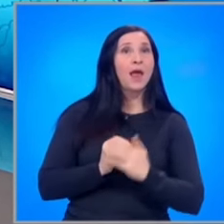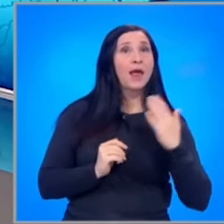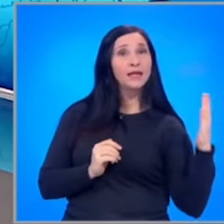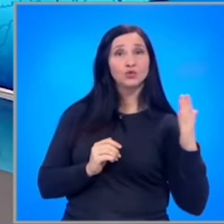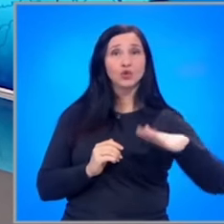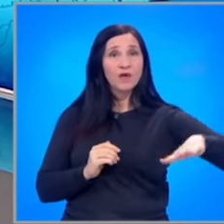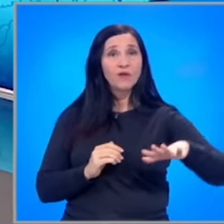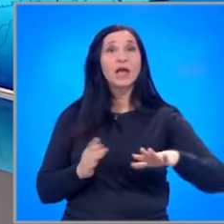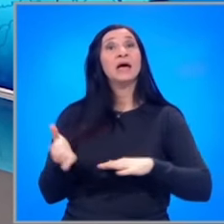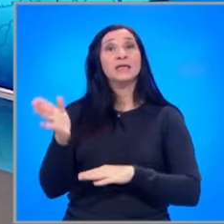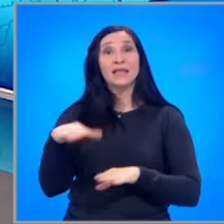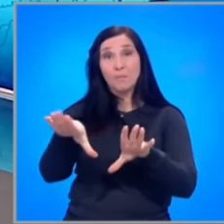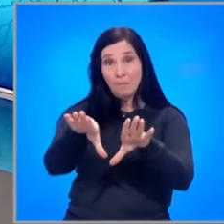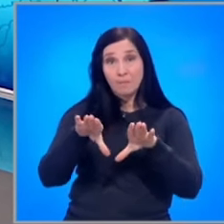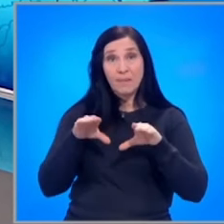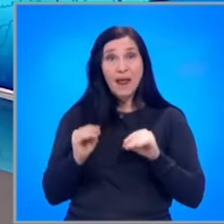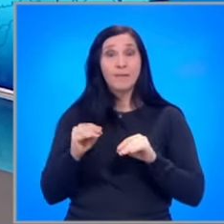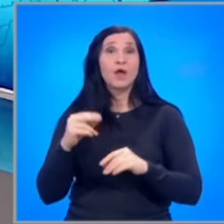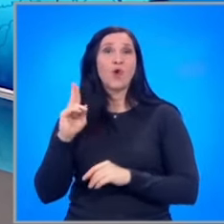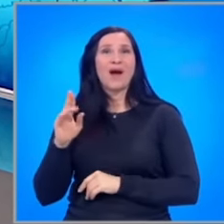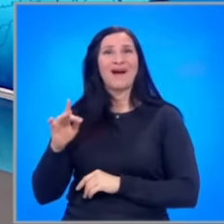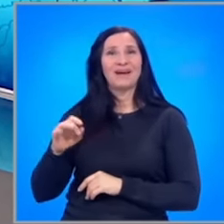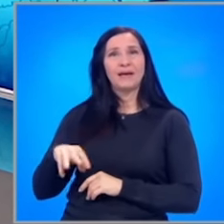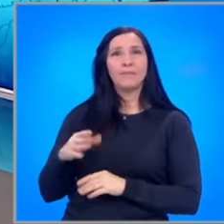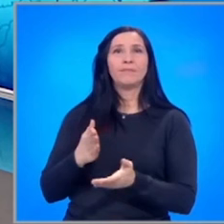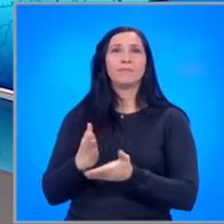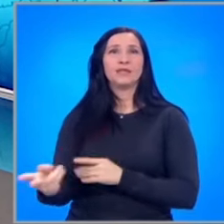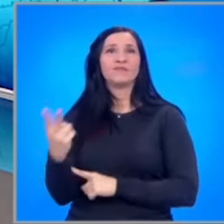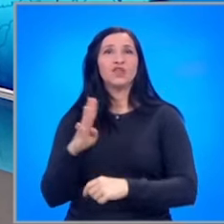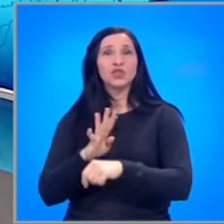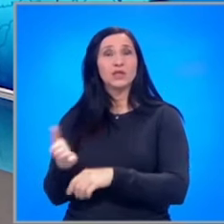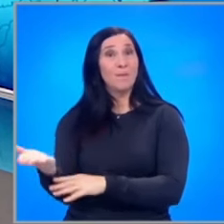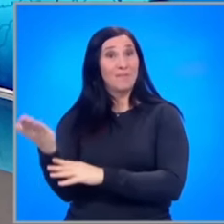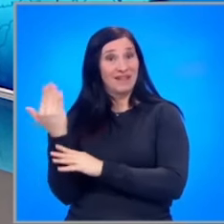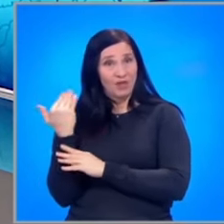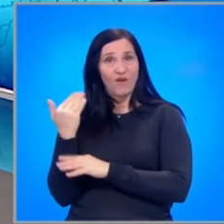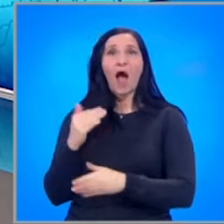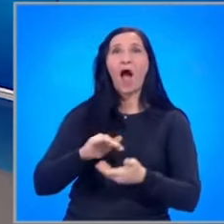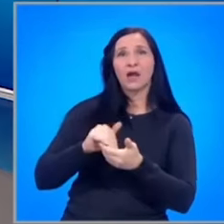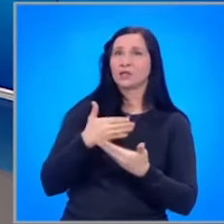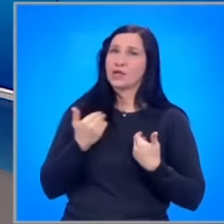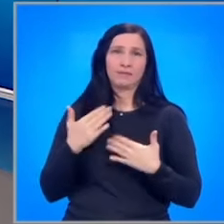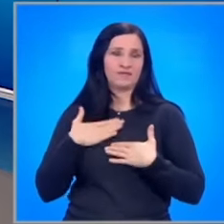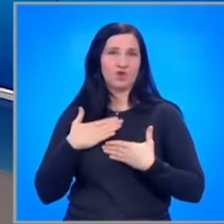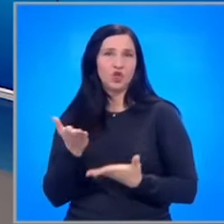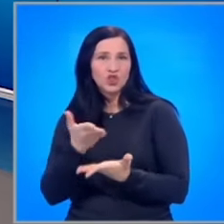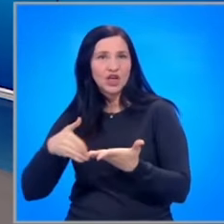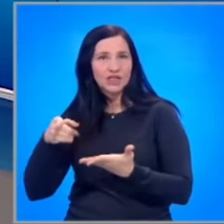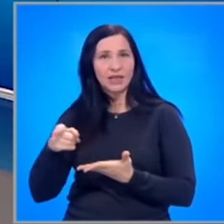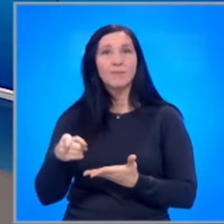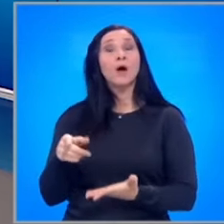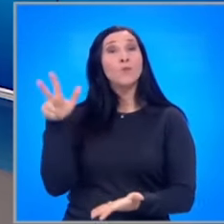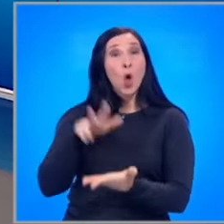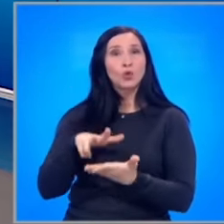фланг едва след анексирането на Крим през 2014. Допреди това Алиансът няма свои части там. В одобрения пакет